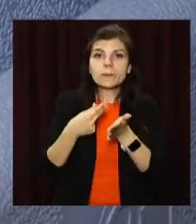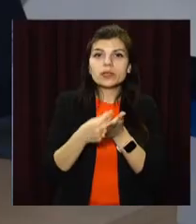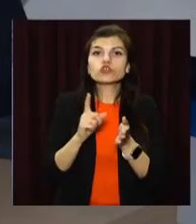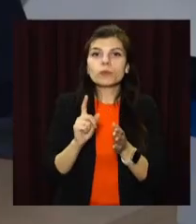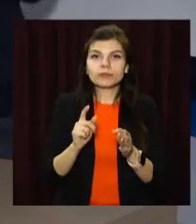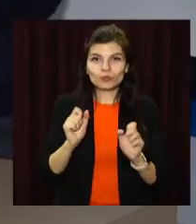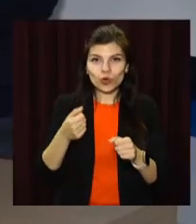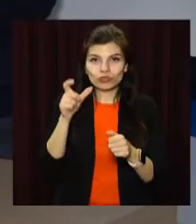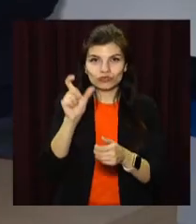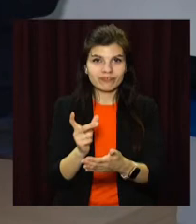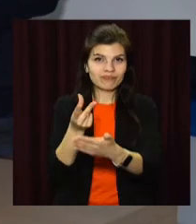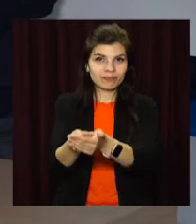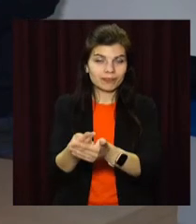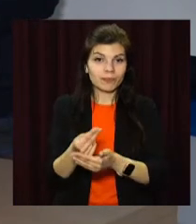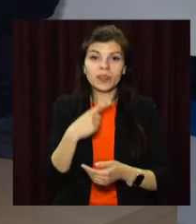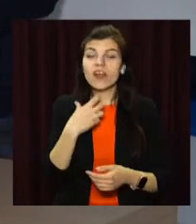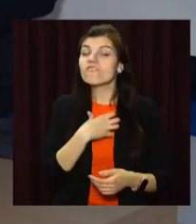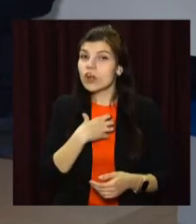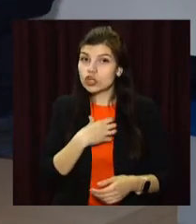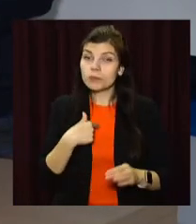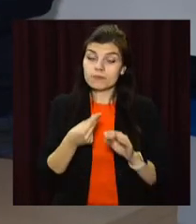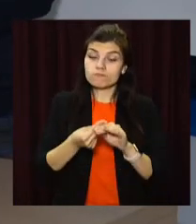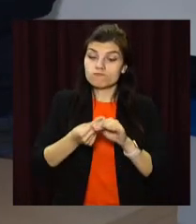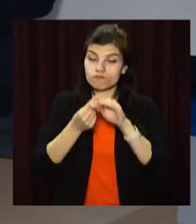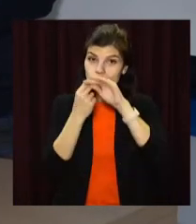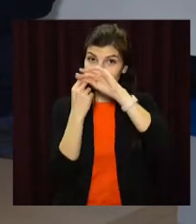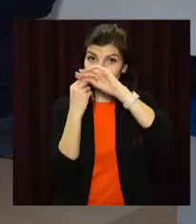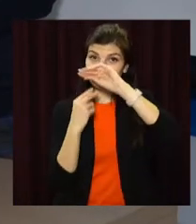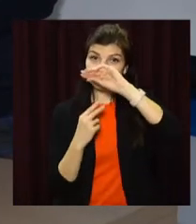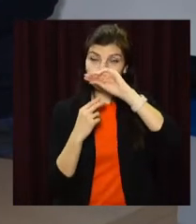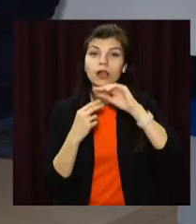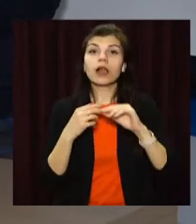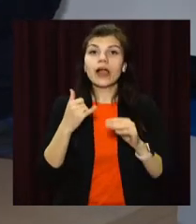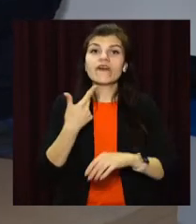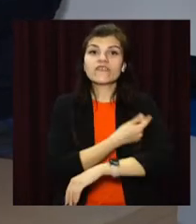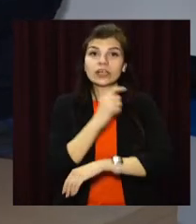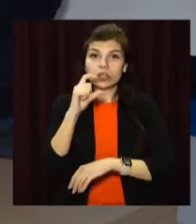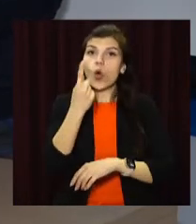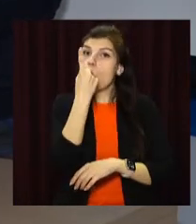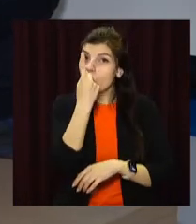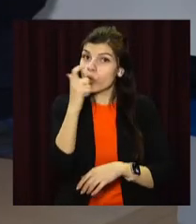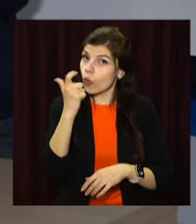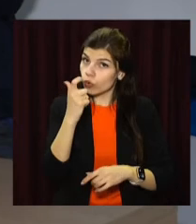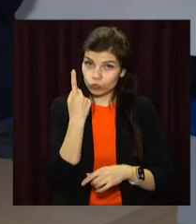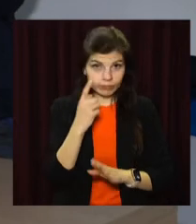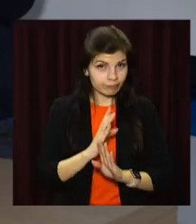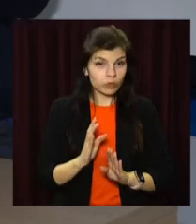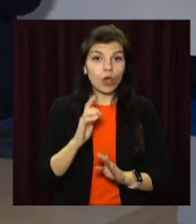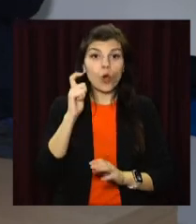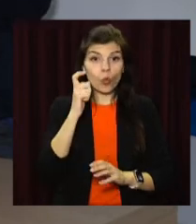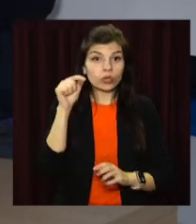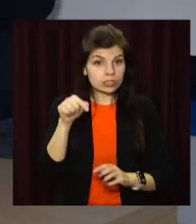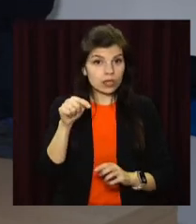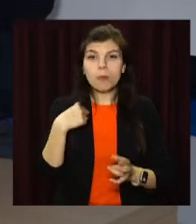введення. Важливо, ми набираємо і вводимо вакцину одною іглою. Иголку здесь мы